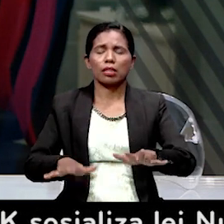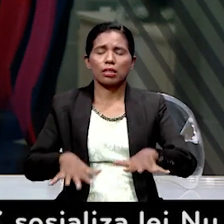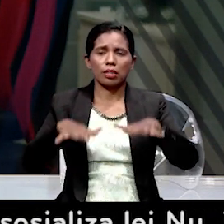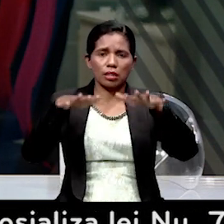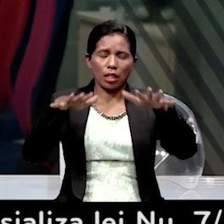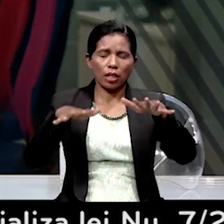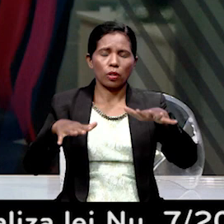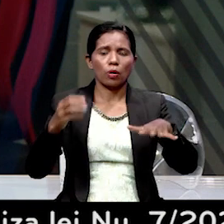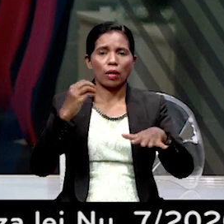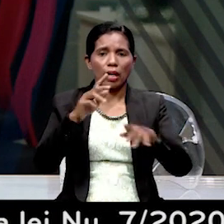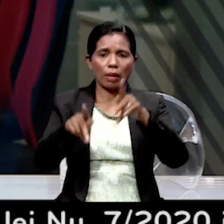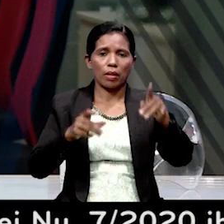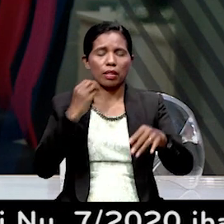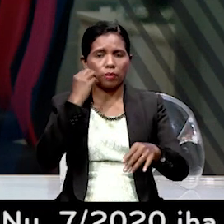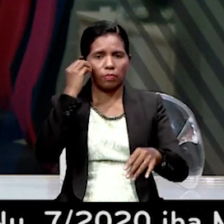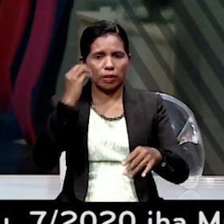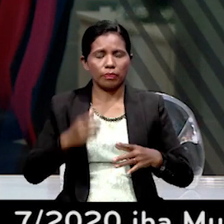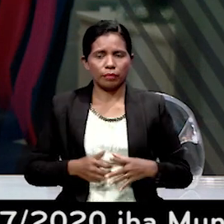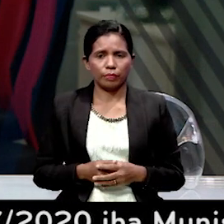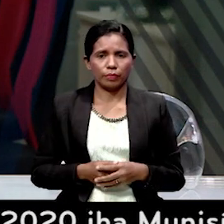ni helafating.